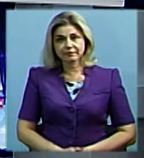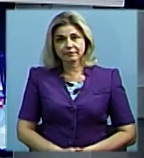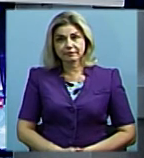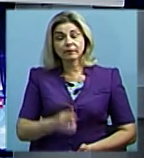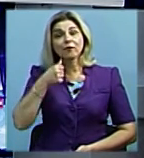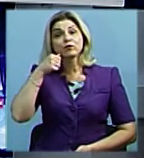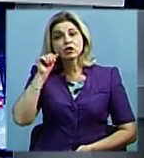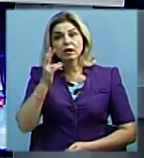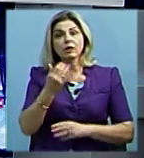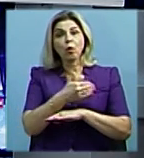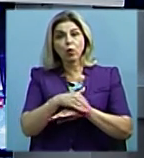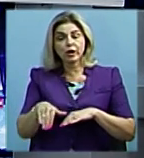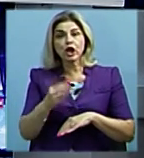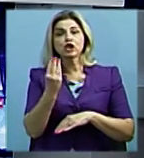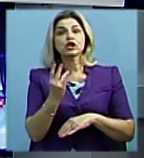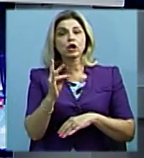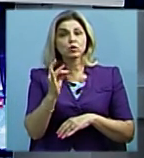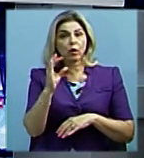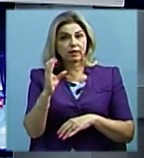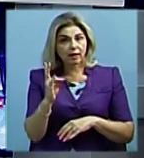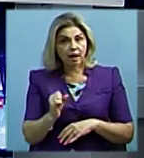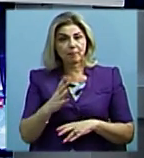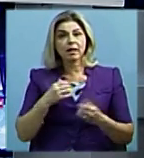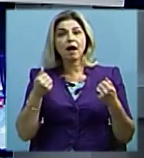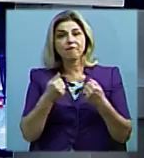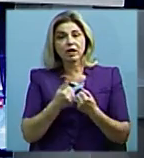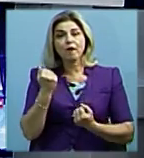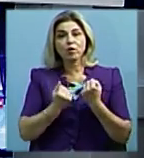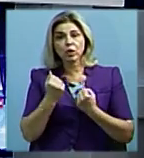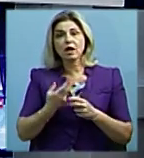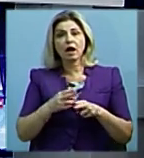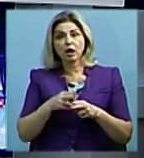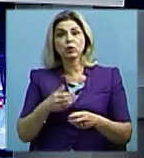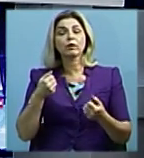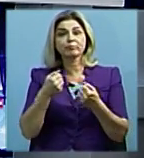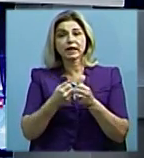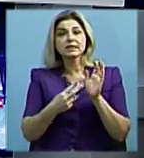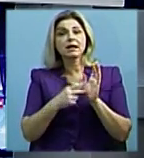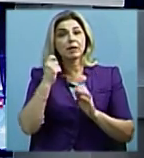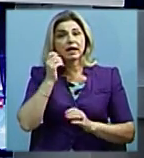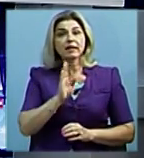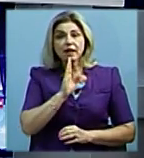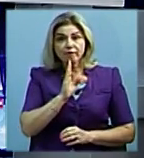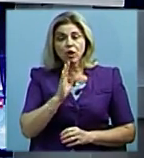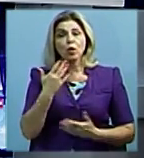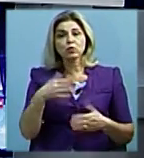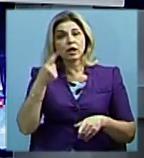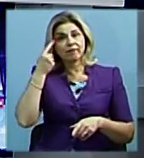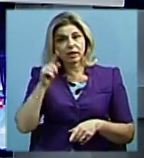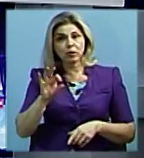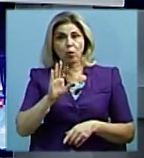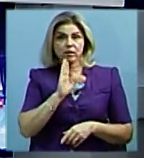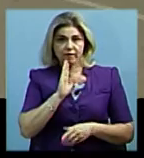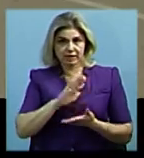І вчора на вулиці Шнерсона сталася аварія. Водій автомобіля Kia збив 7-річну дівчинку. Стало відомо про її стан.